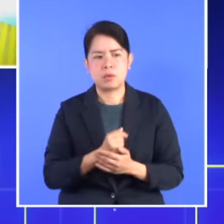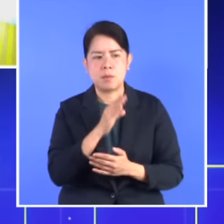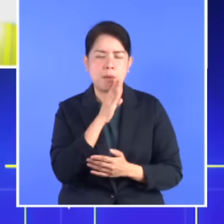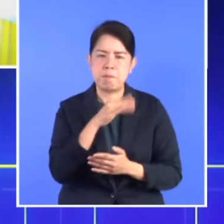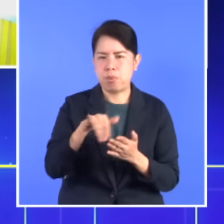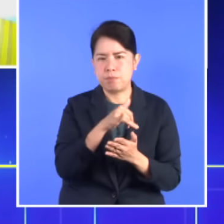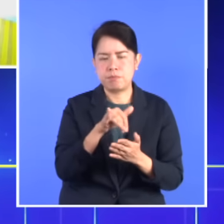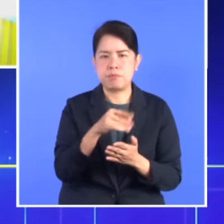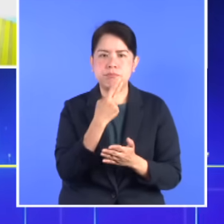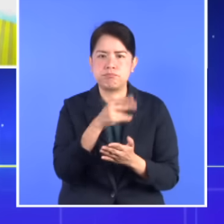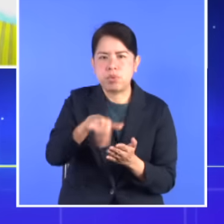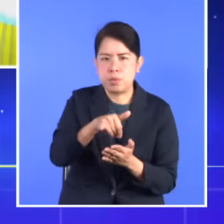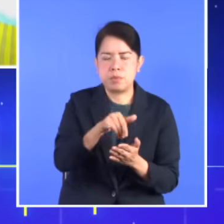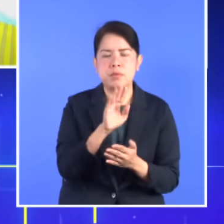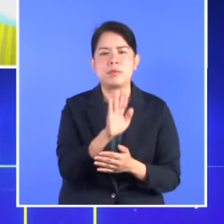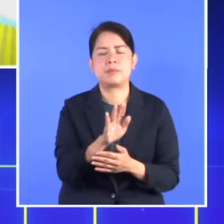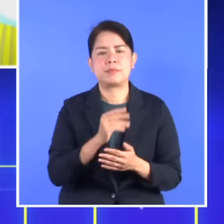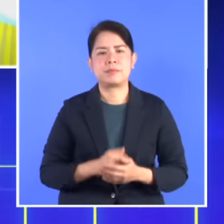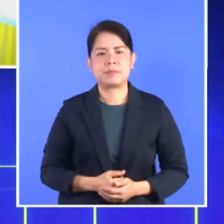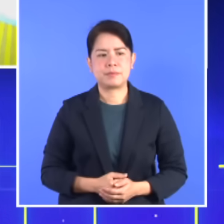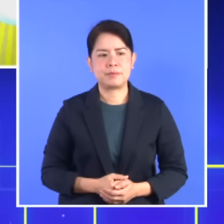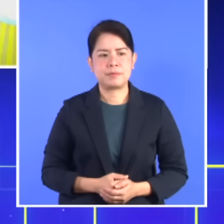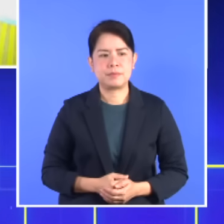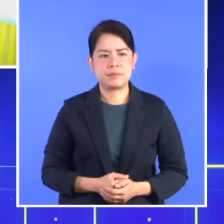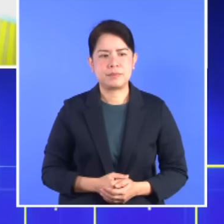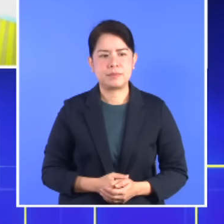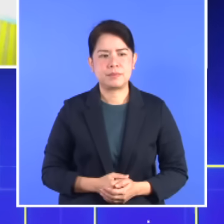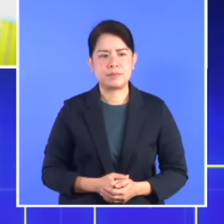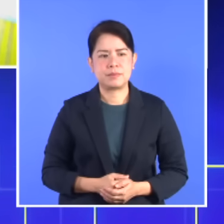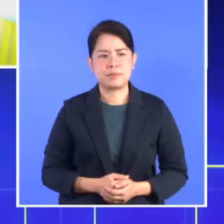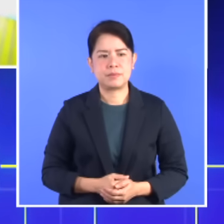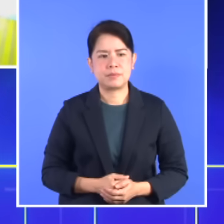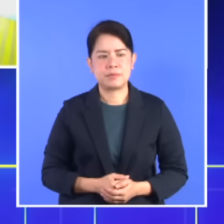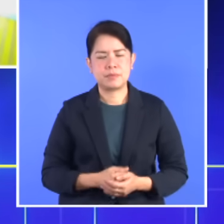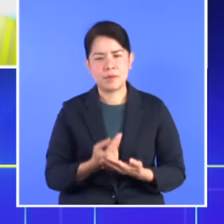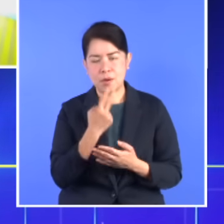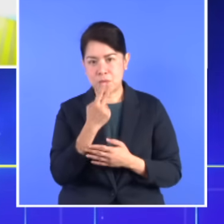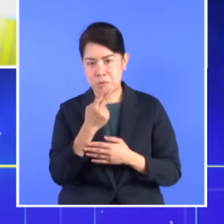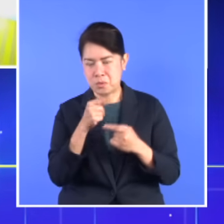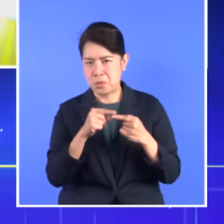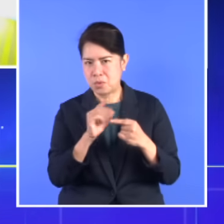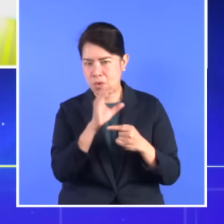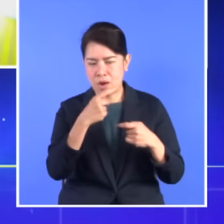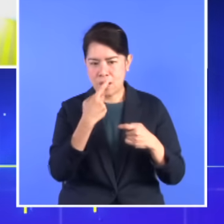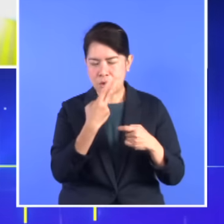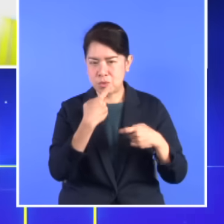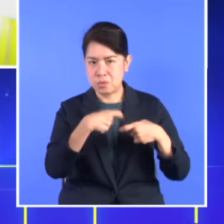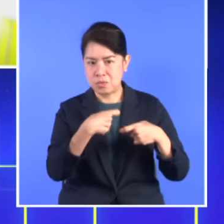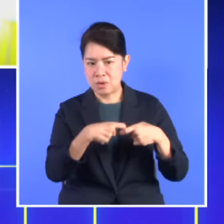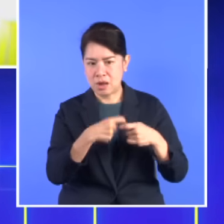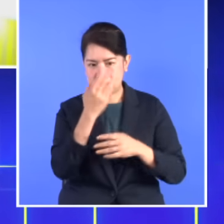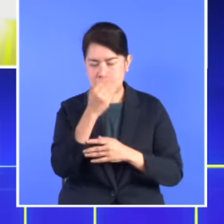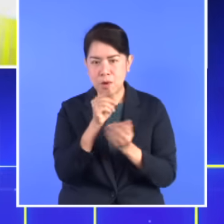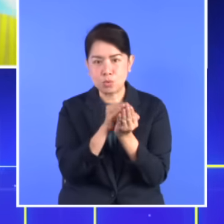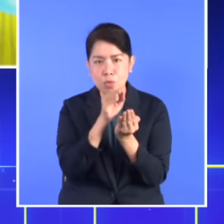ปั๊บอะไรเ น ี ่ยใช่รอจังหวะอยู่ ไม่มีตอนจบใช่ไหมตู่เน า ะ แต่เป็นภาพที่หาดูยากนะคะปกติเราจะเห็นตุ๊กแกเนี่ยไป